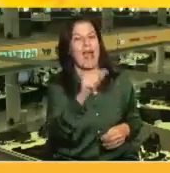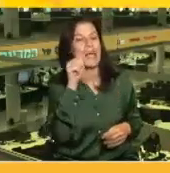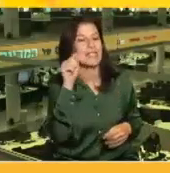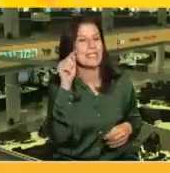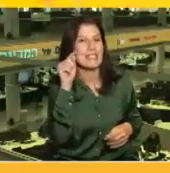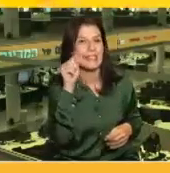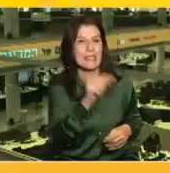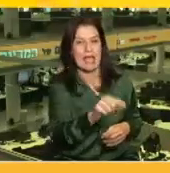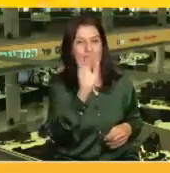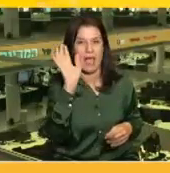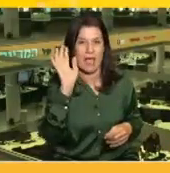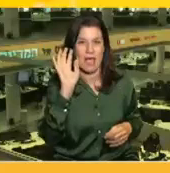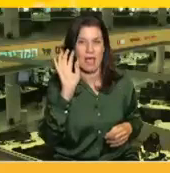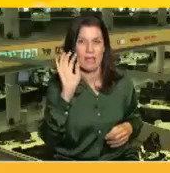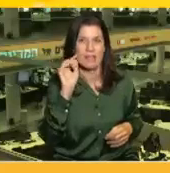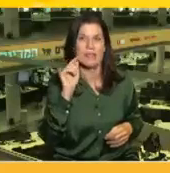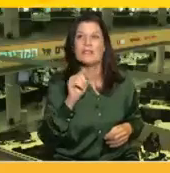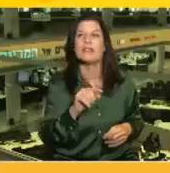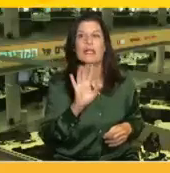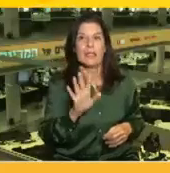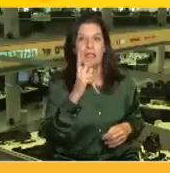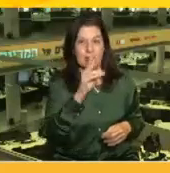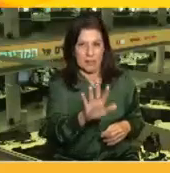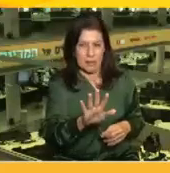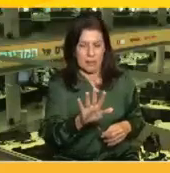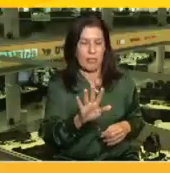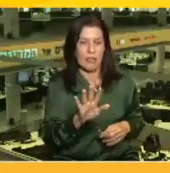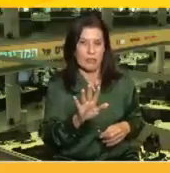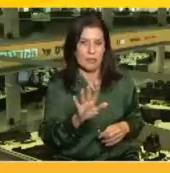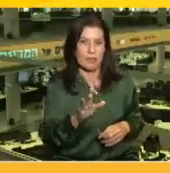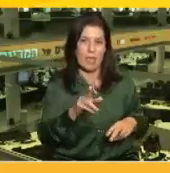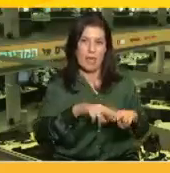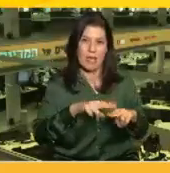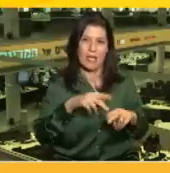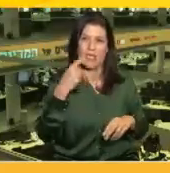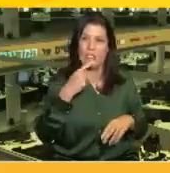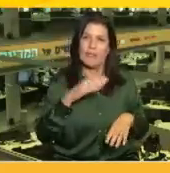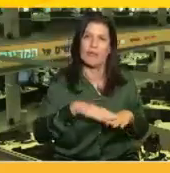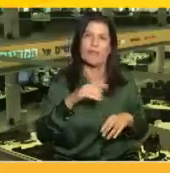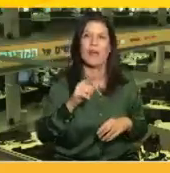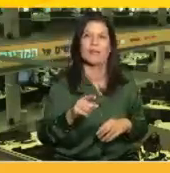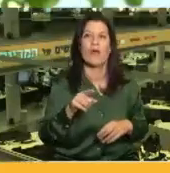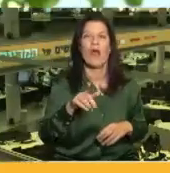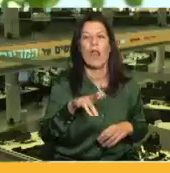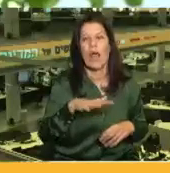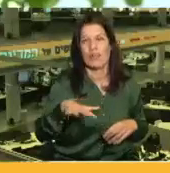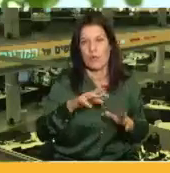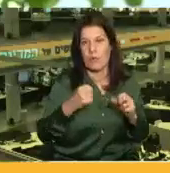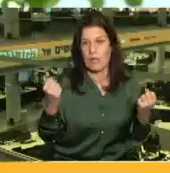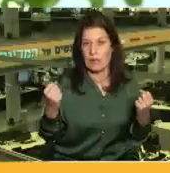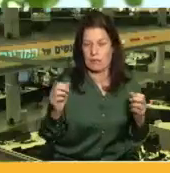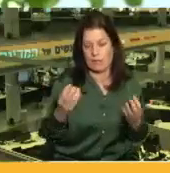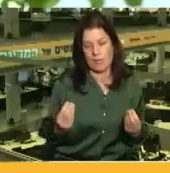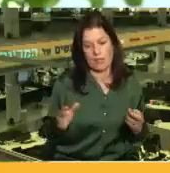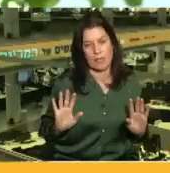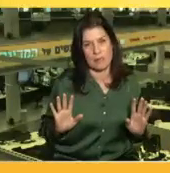אחרי כמה זמן... אבל זה משהו שהוא ברור. בואו רגע, אחרי שדיברנו על החומה ההלכתית, אנחנו פה בנות.